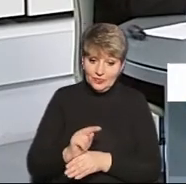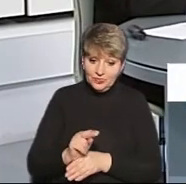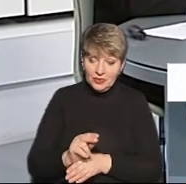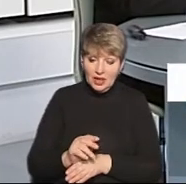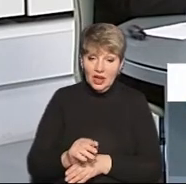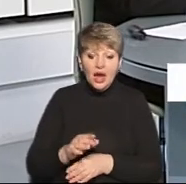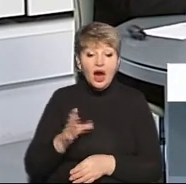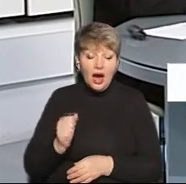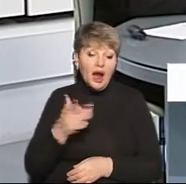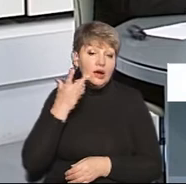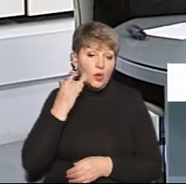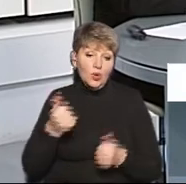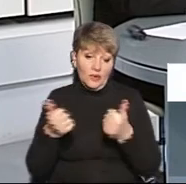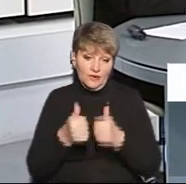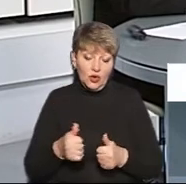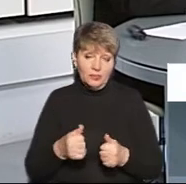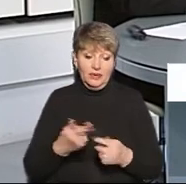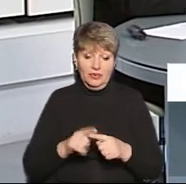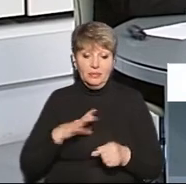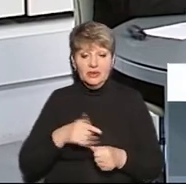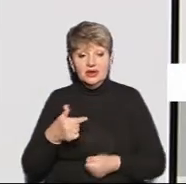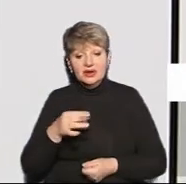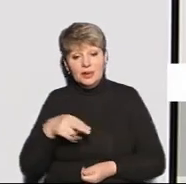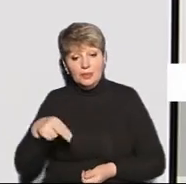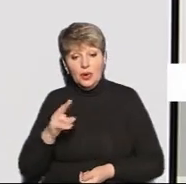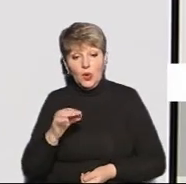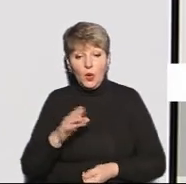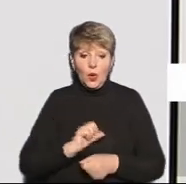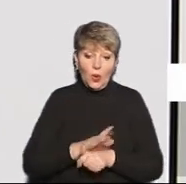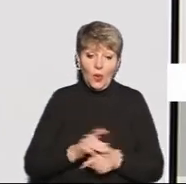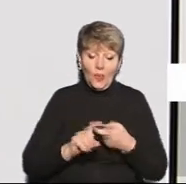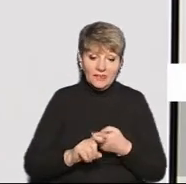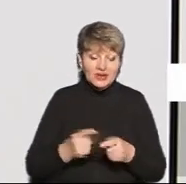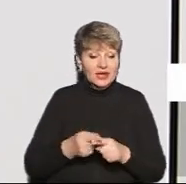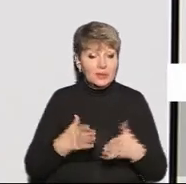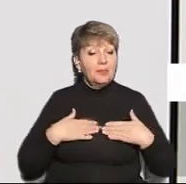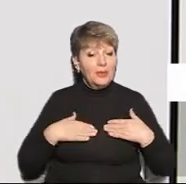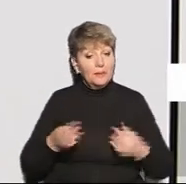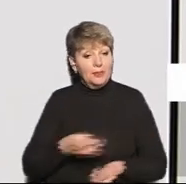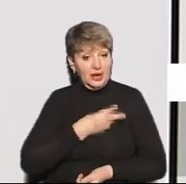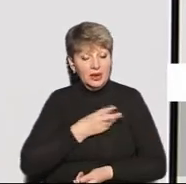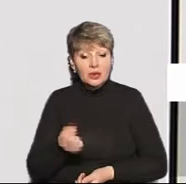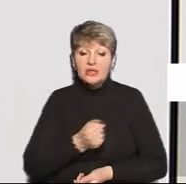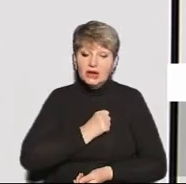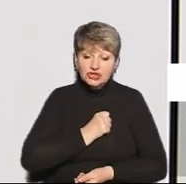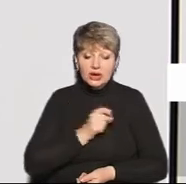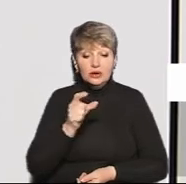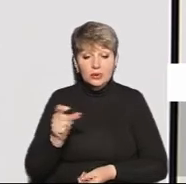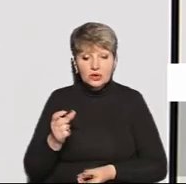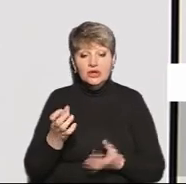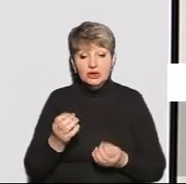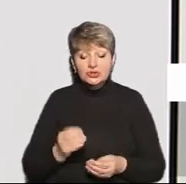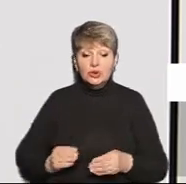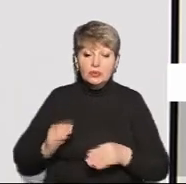а легкій формі перенесли грип і ковід. Це таке от побажання, як то кажуть. Але, на жаль, люди хворіють іншими хворобами, і ми